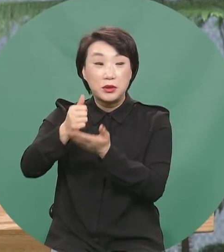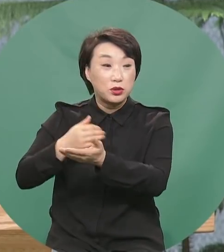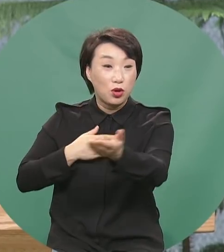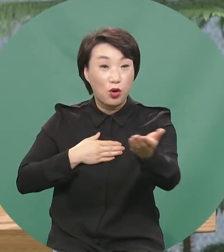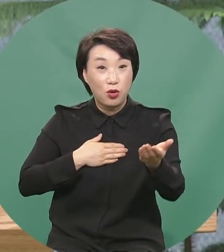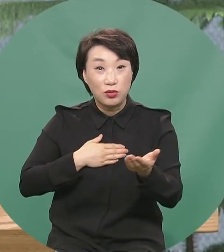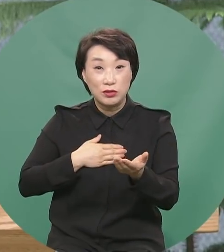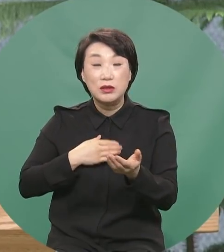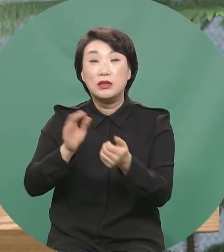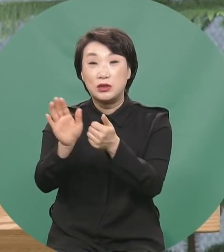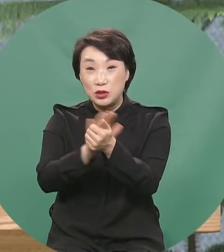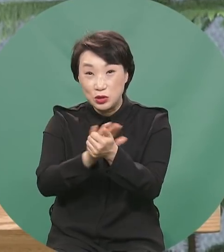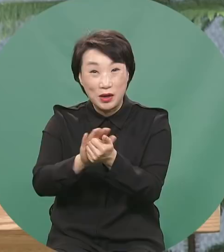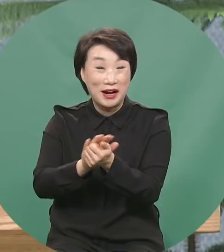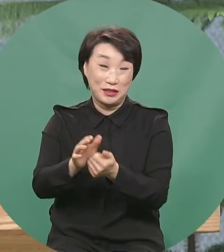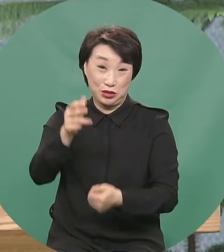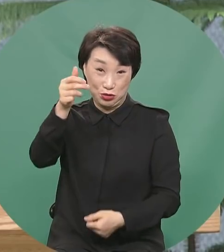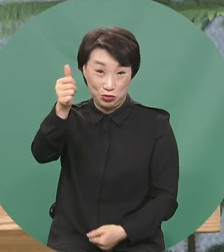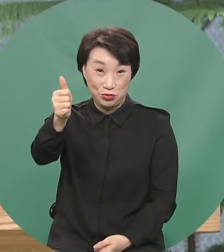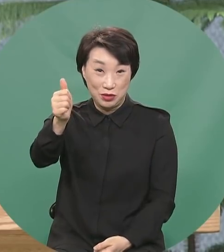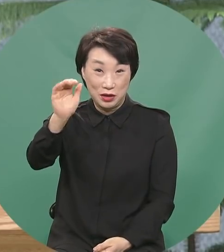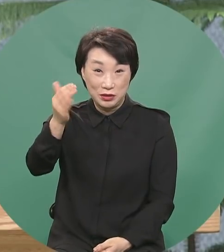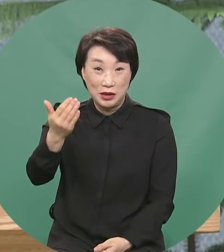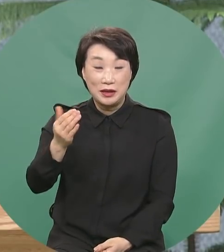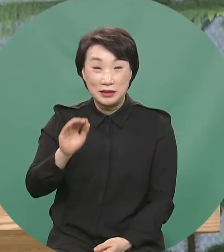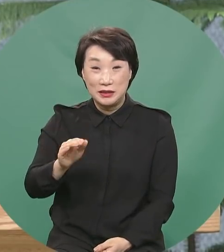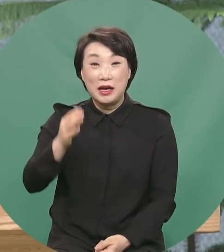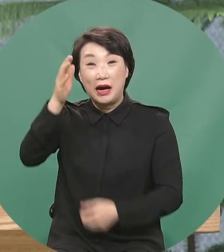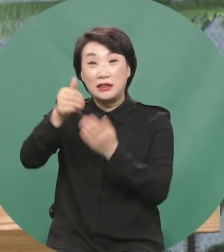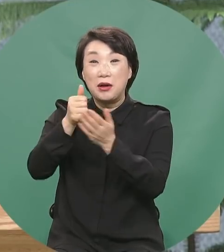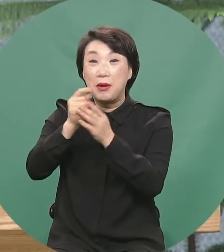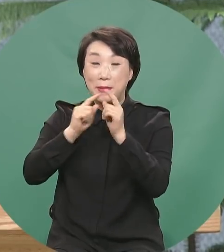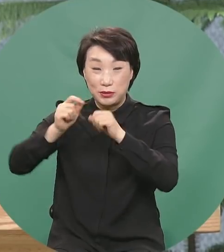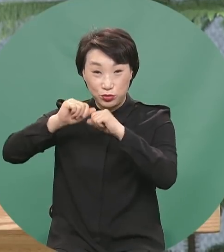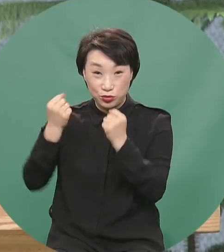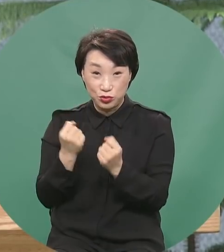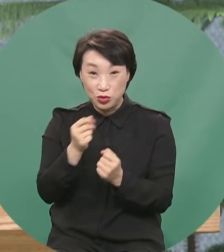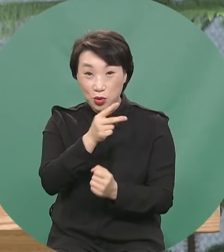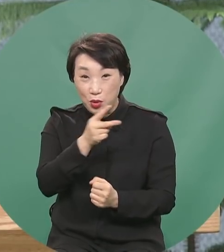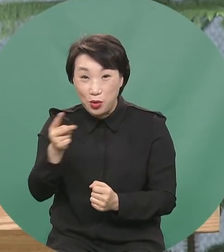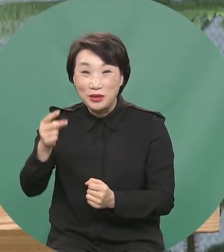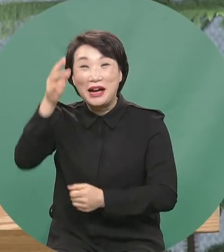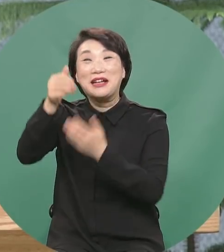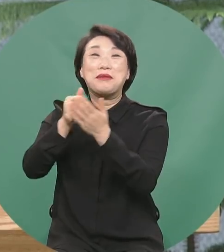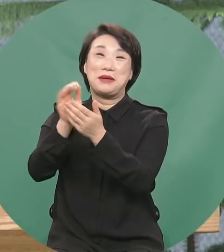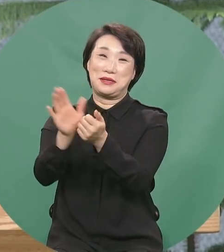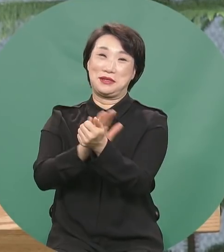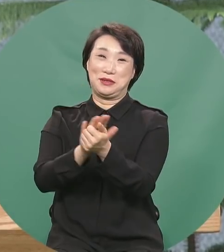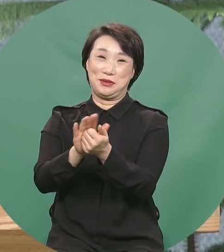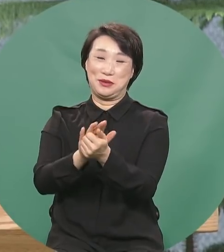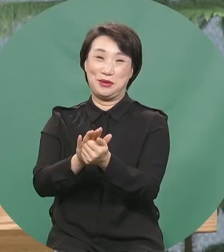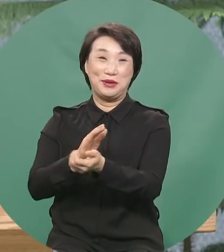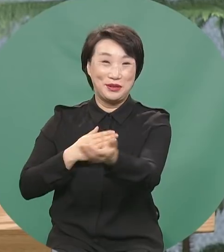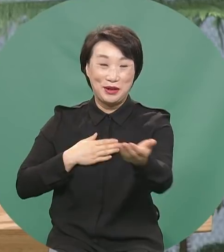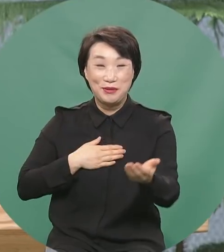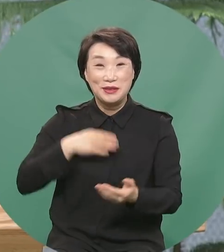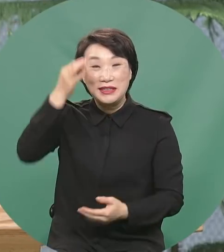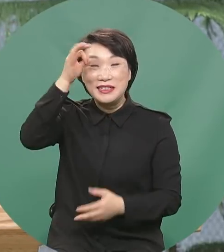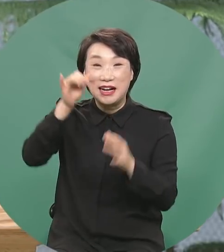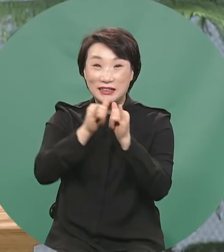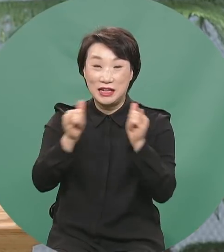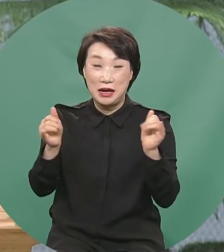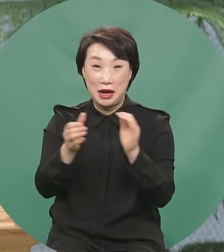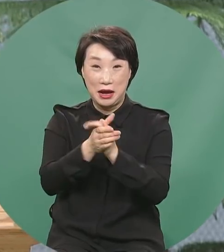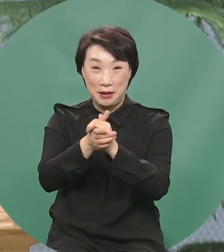너희를 치료하는 자니 이 말씀의 순종 자체가 치료임을 인정하시면